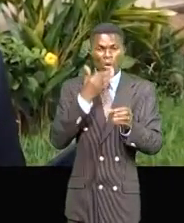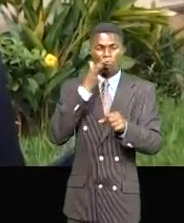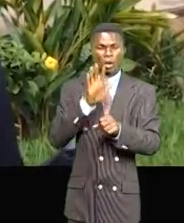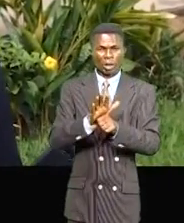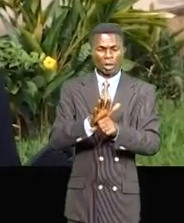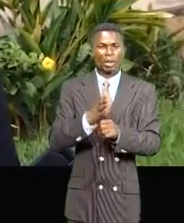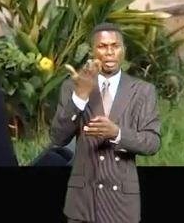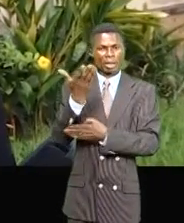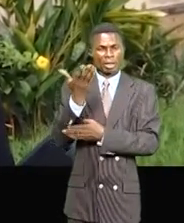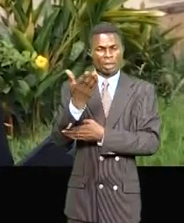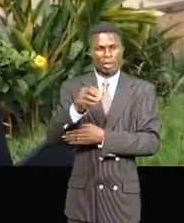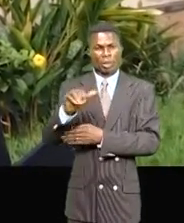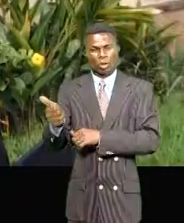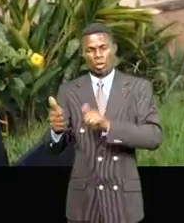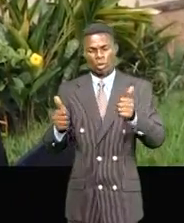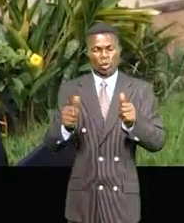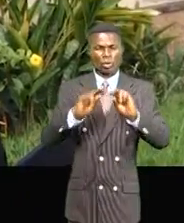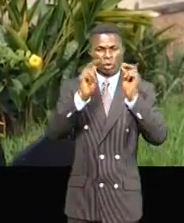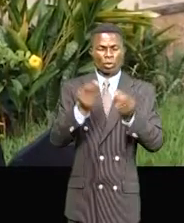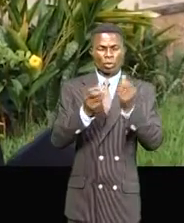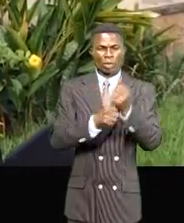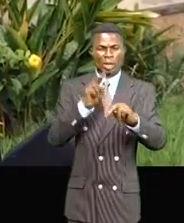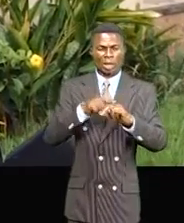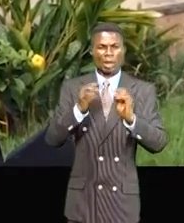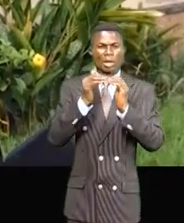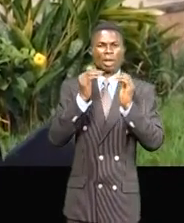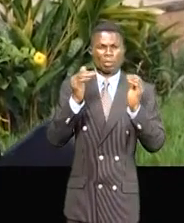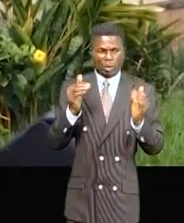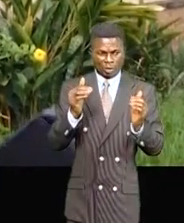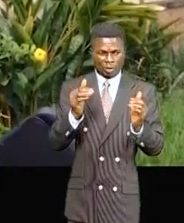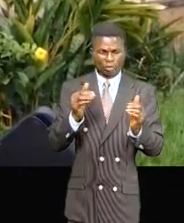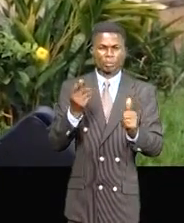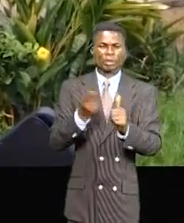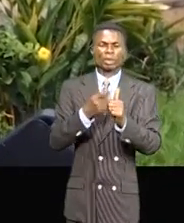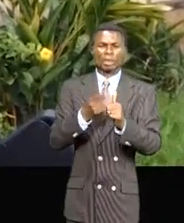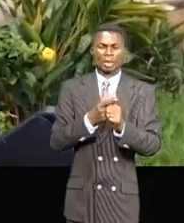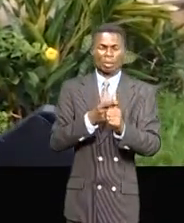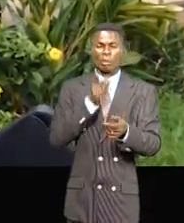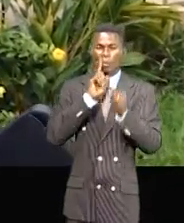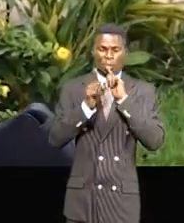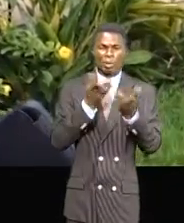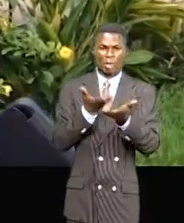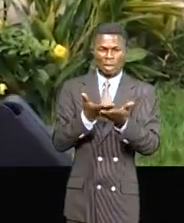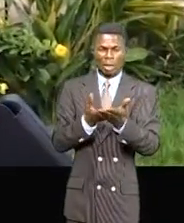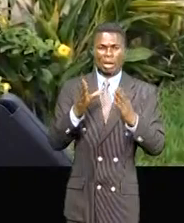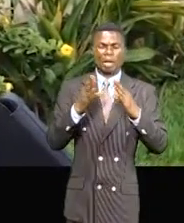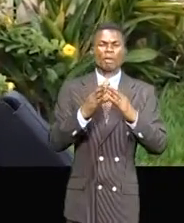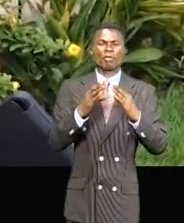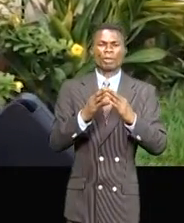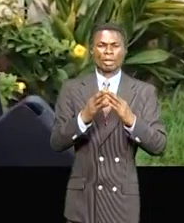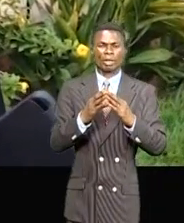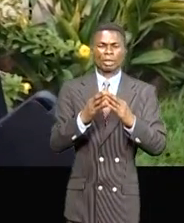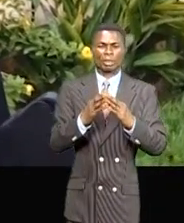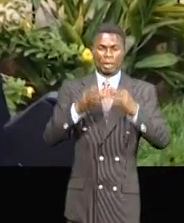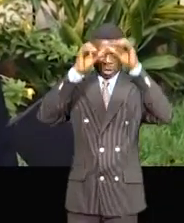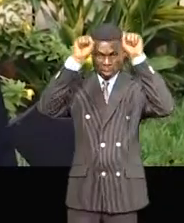et appelle les uns et les autres à l'apaisement. Je venais d'avoir un entretien avec